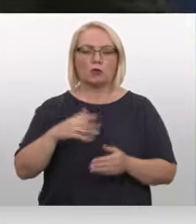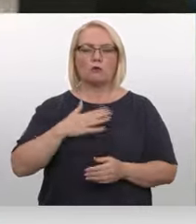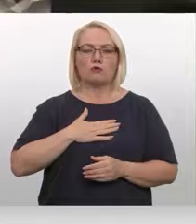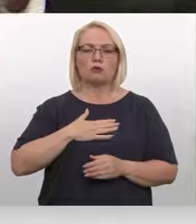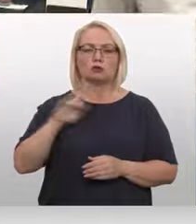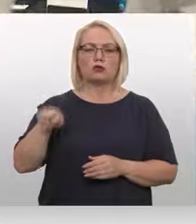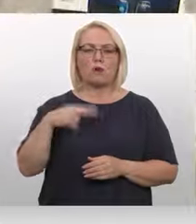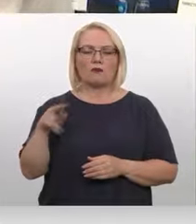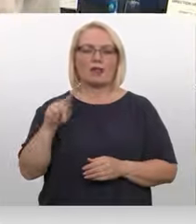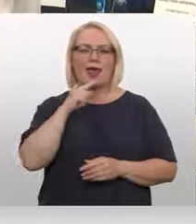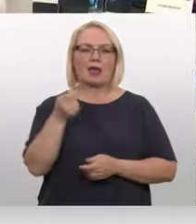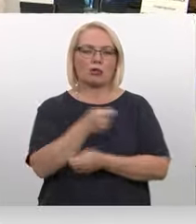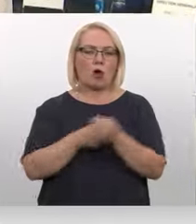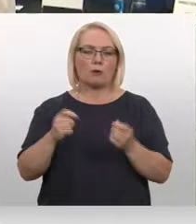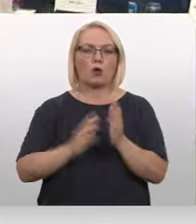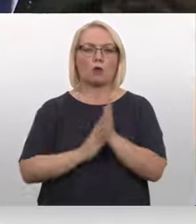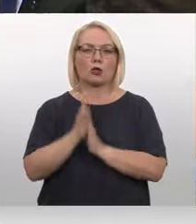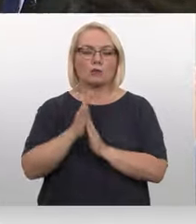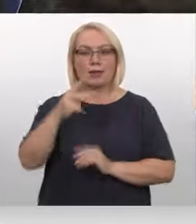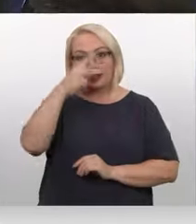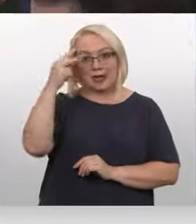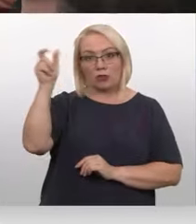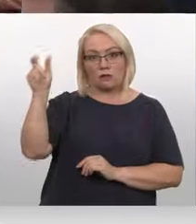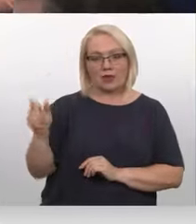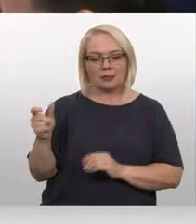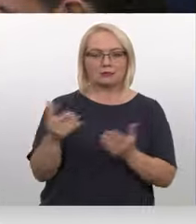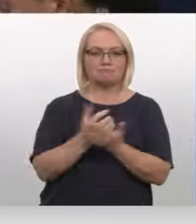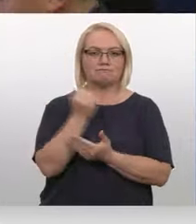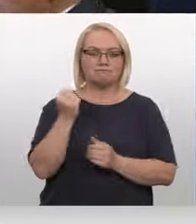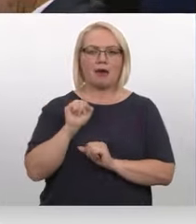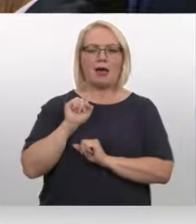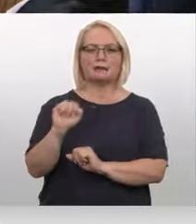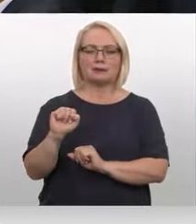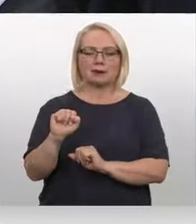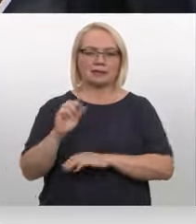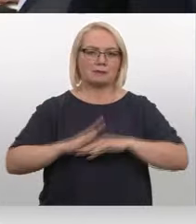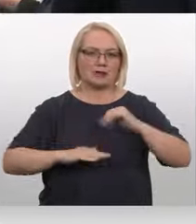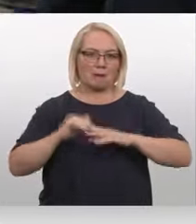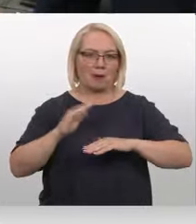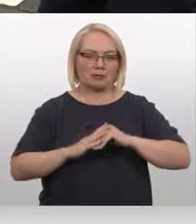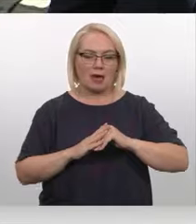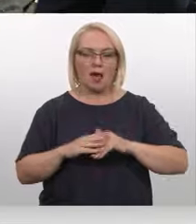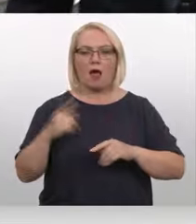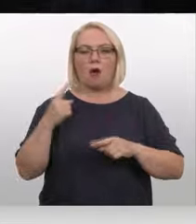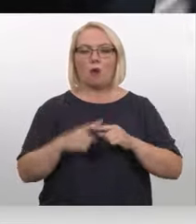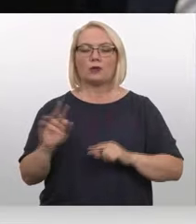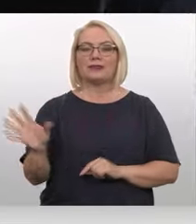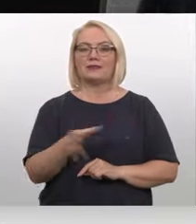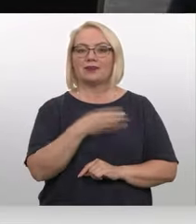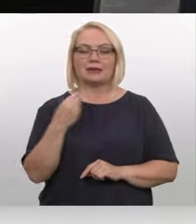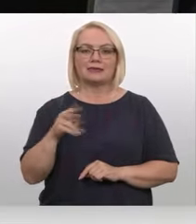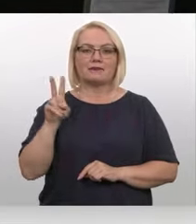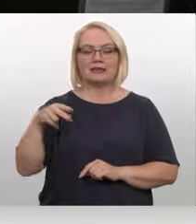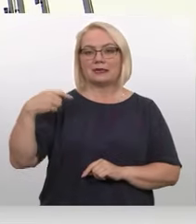un produktivitāte, bet lietuvietis Andrus Kubiļus ir ticis pie jaunā aizsardzības portfeļa. Un visi